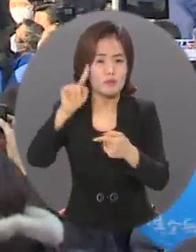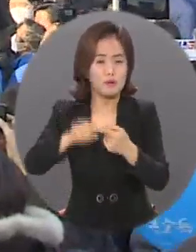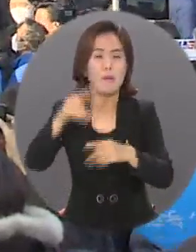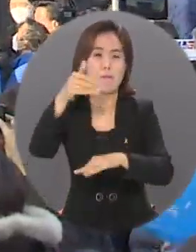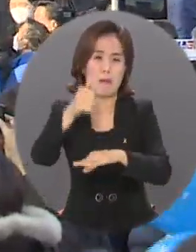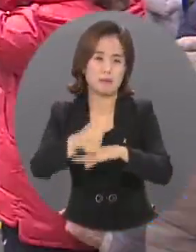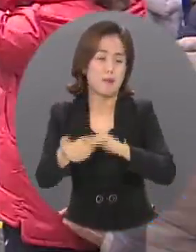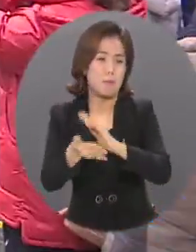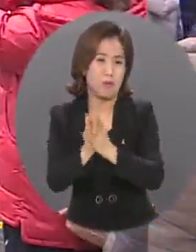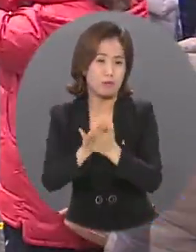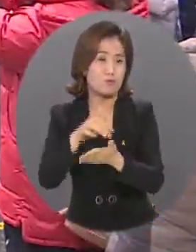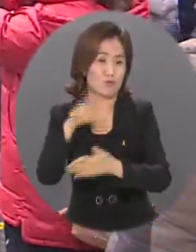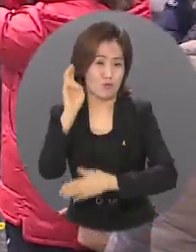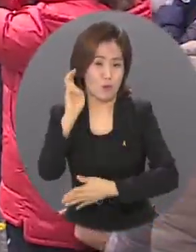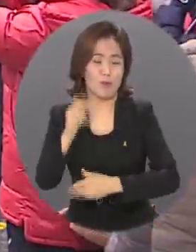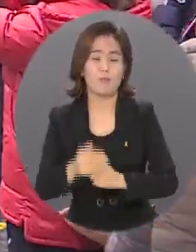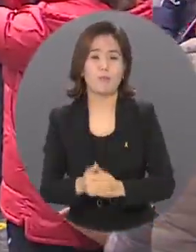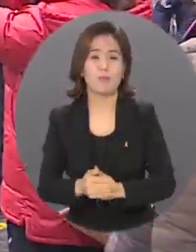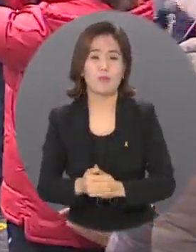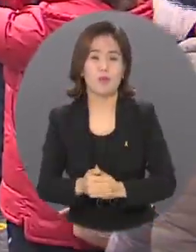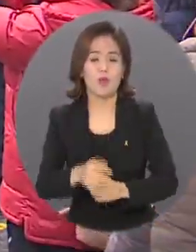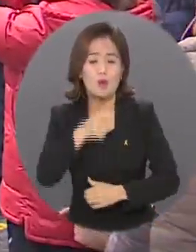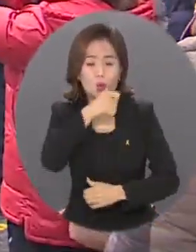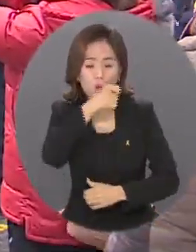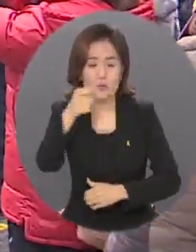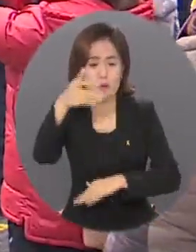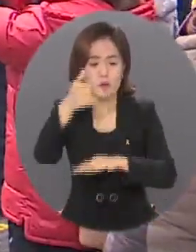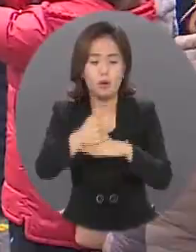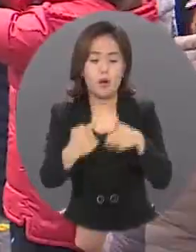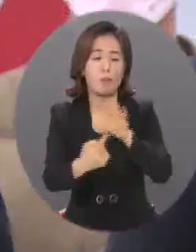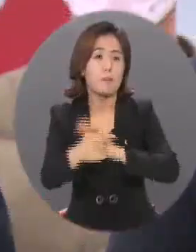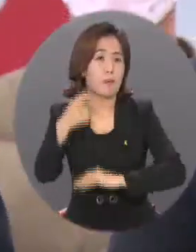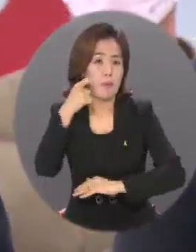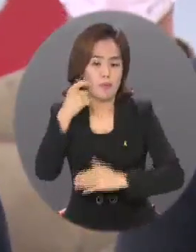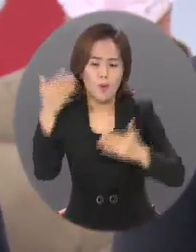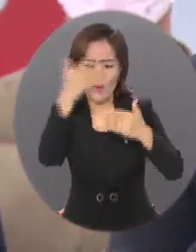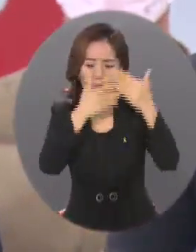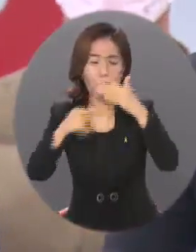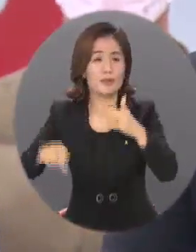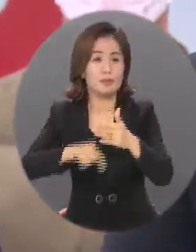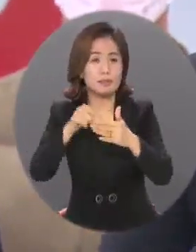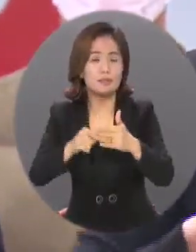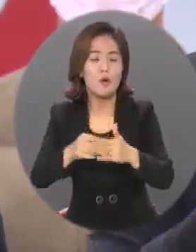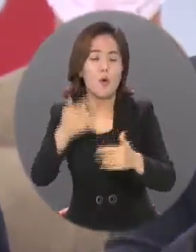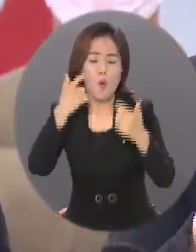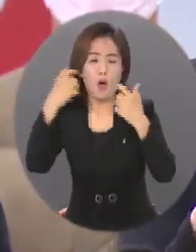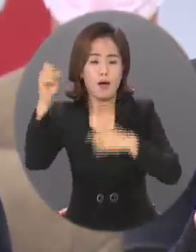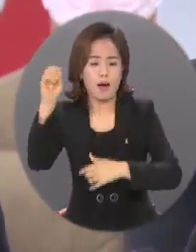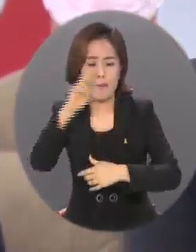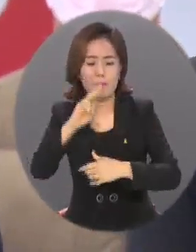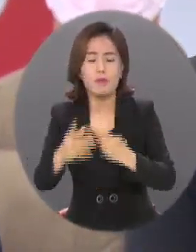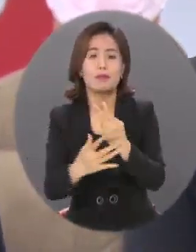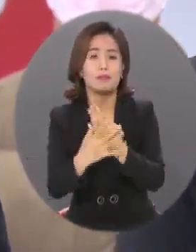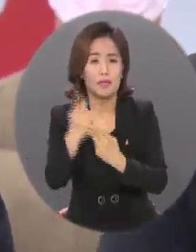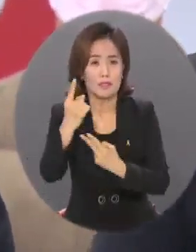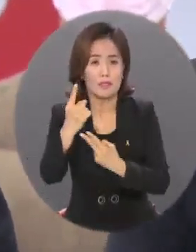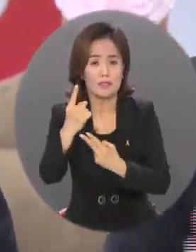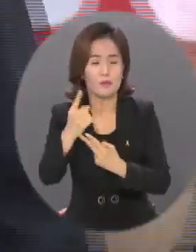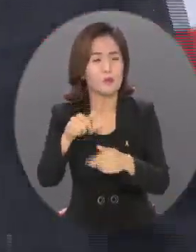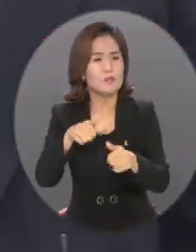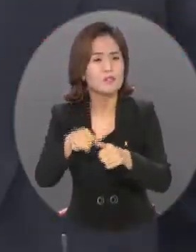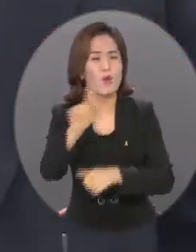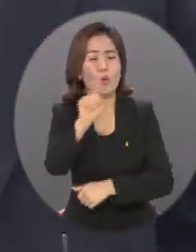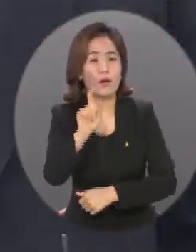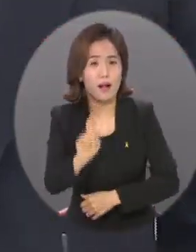변수로 떠오르고 있습니다. 여론조사 결과를 발표하지 못하는 깜깜이 상황에서 전격적으로 이루어진 단일화의 승부수가